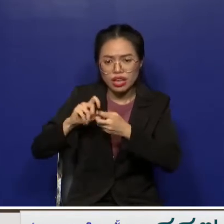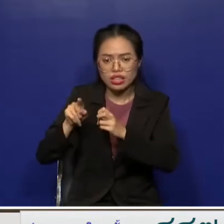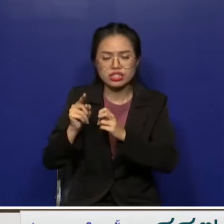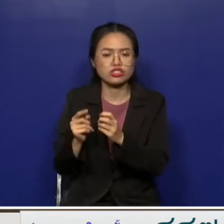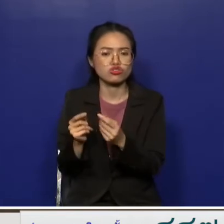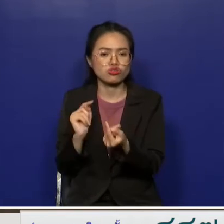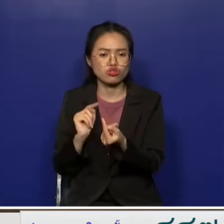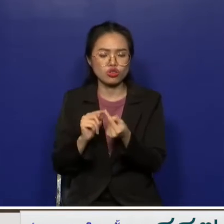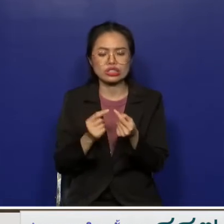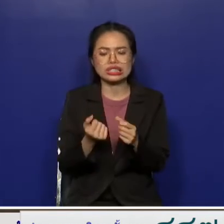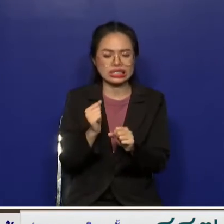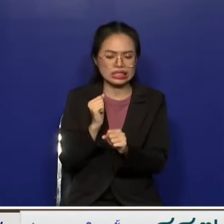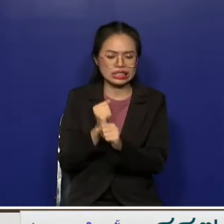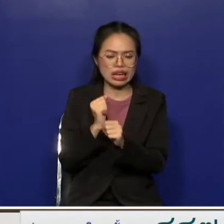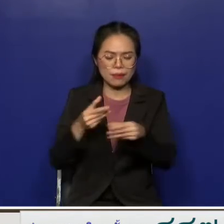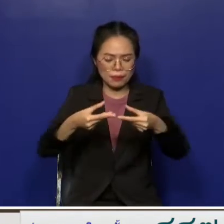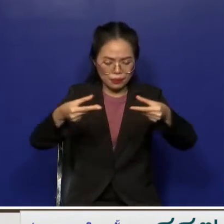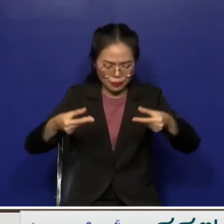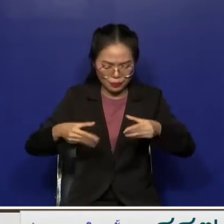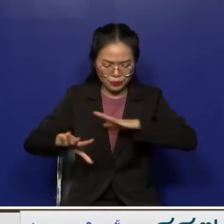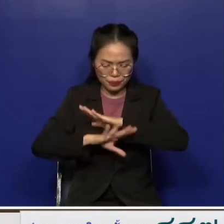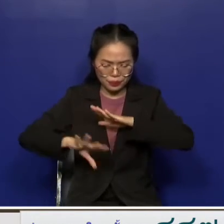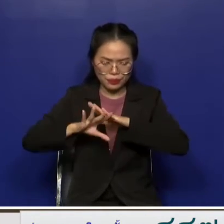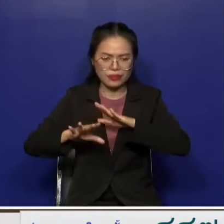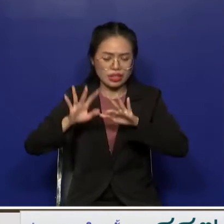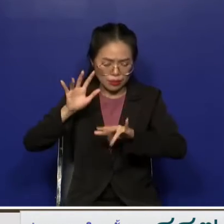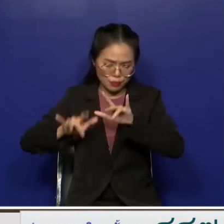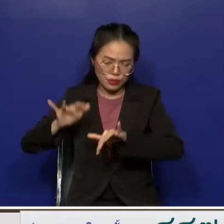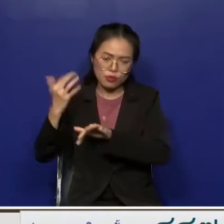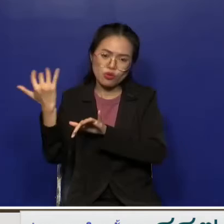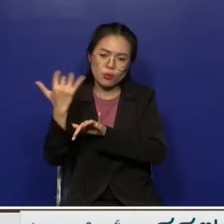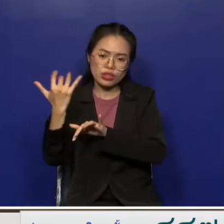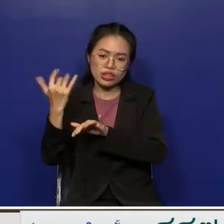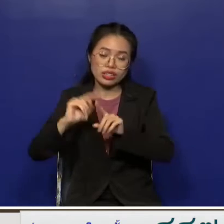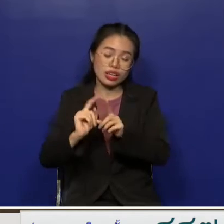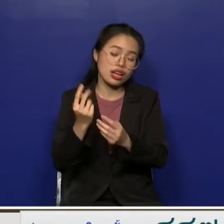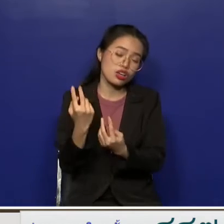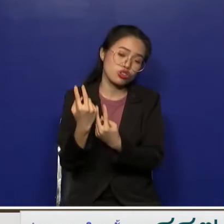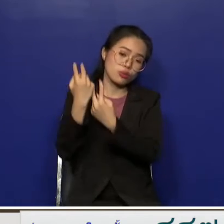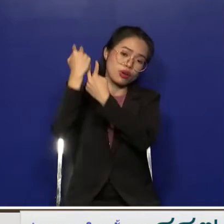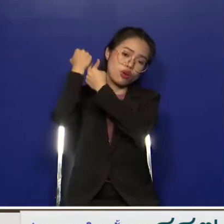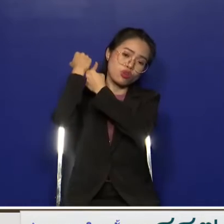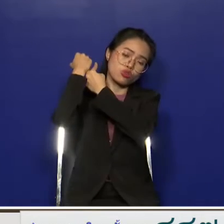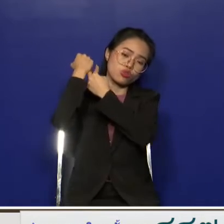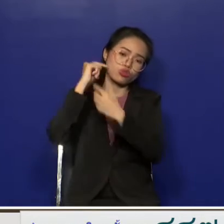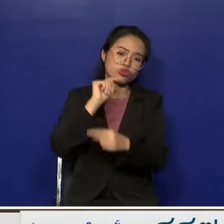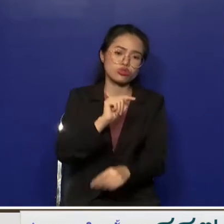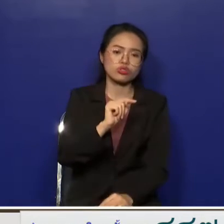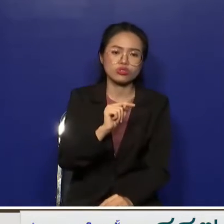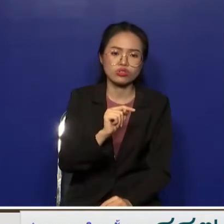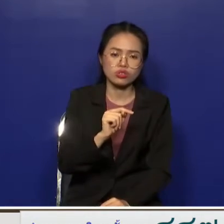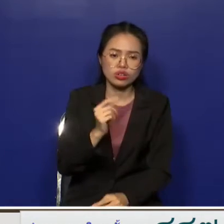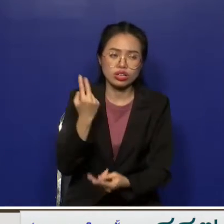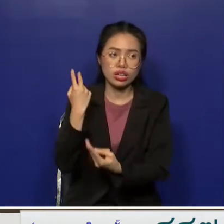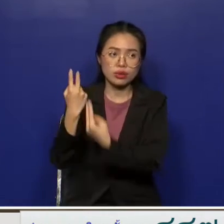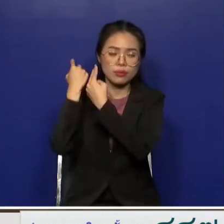ยนี้มันพิมพ์ด้วยคอมพิวเตอร์ครับไอ้ที่ให้สมัยก่อนนี่คือตั้งปี2401ครับสมัยรัชกาลรัชกาล